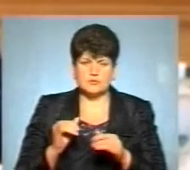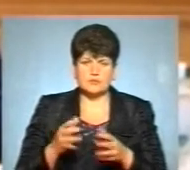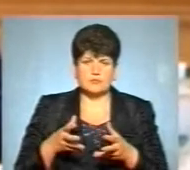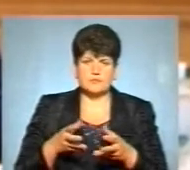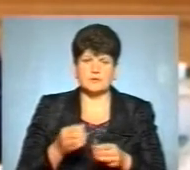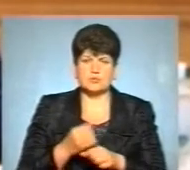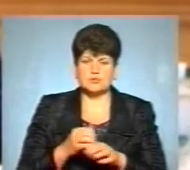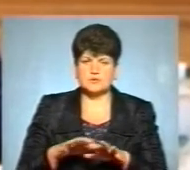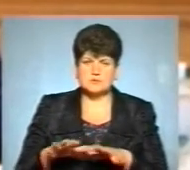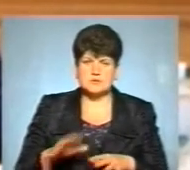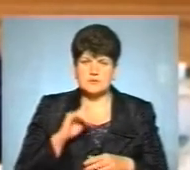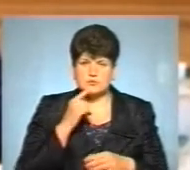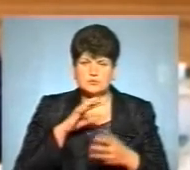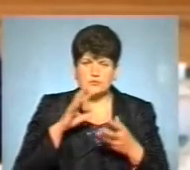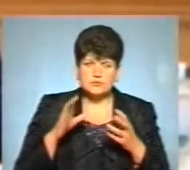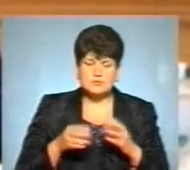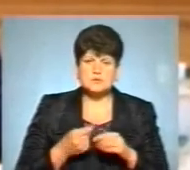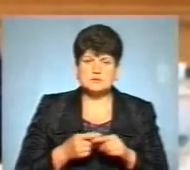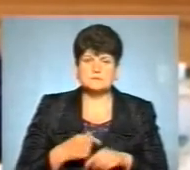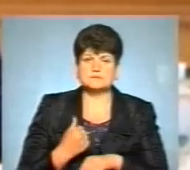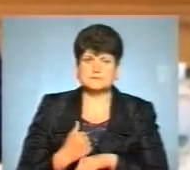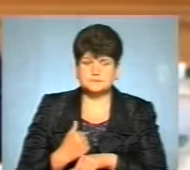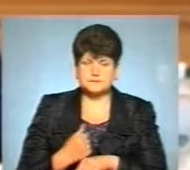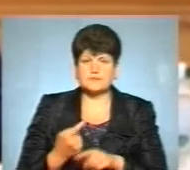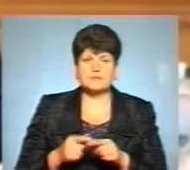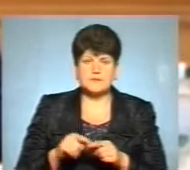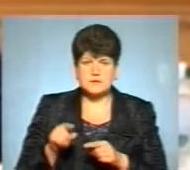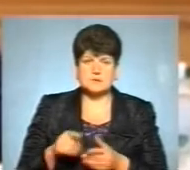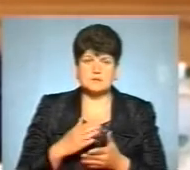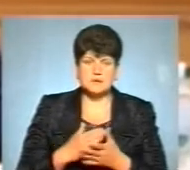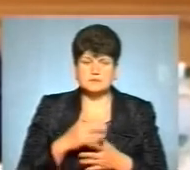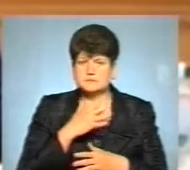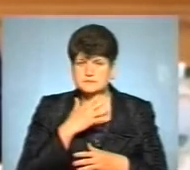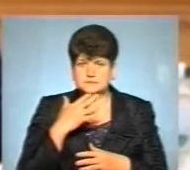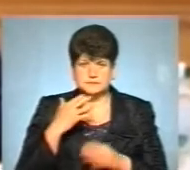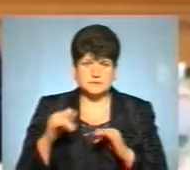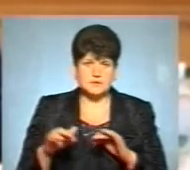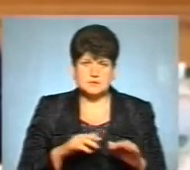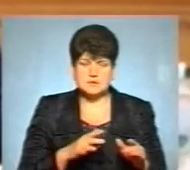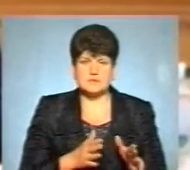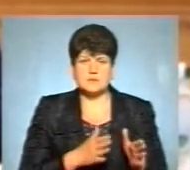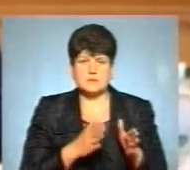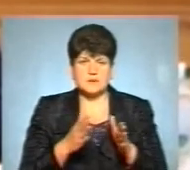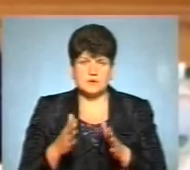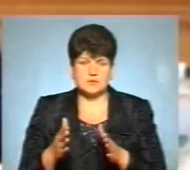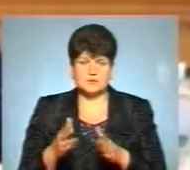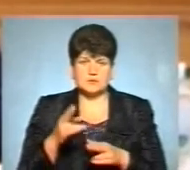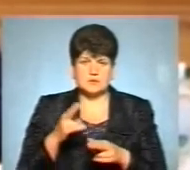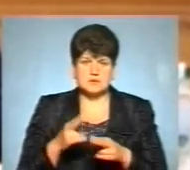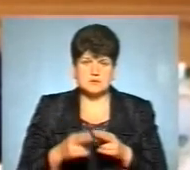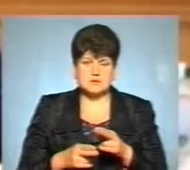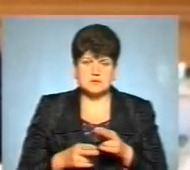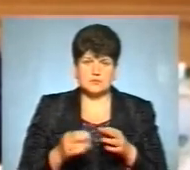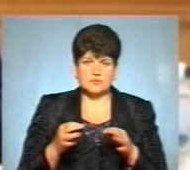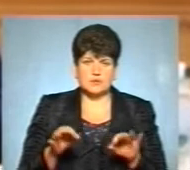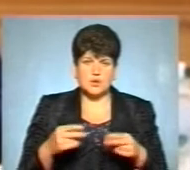і на роботу економіки в цілому, тому це пріоритет, і він також містить цілий ряд заходів від переходу, кінцевого переходу до